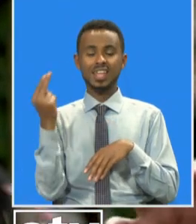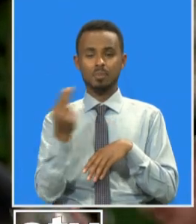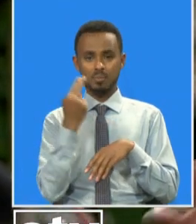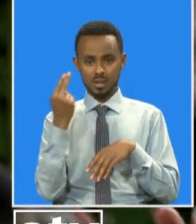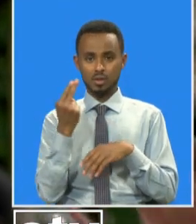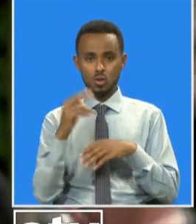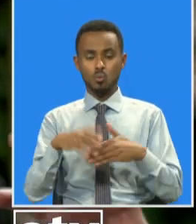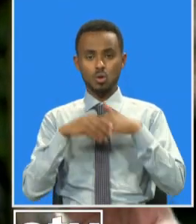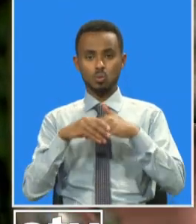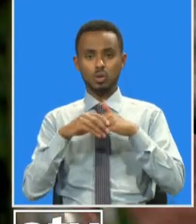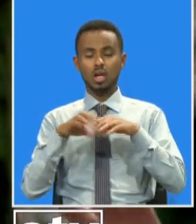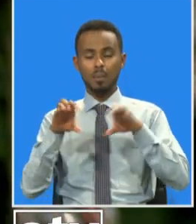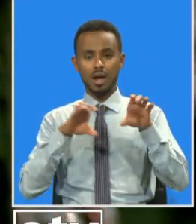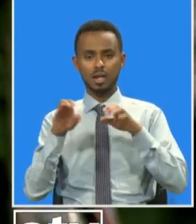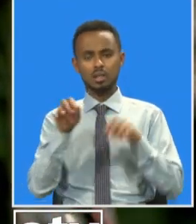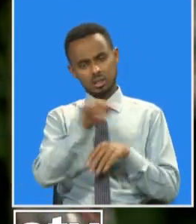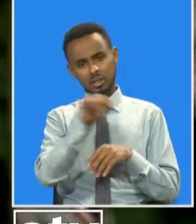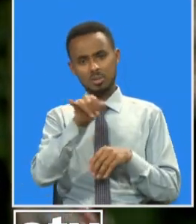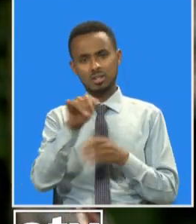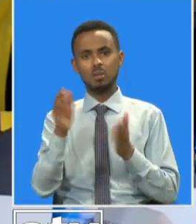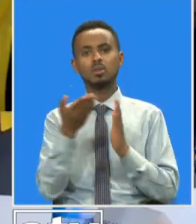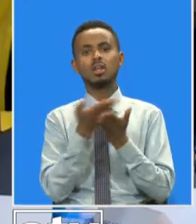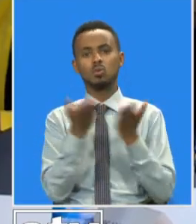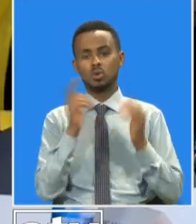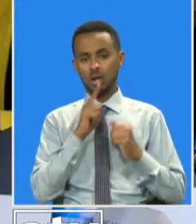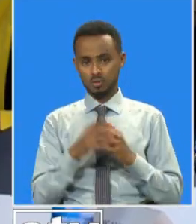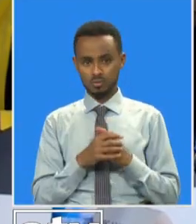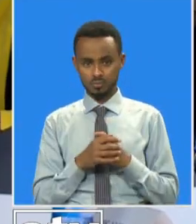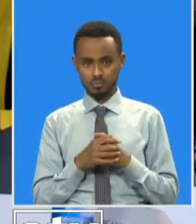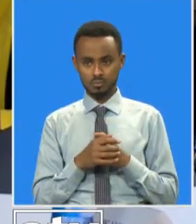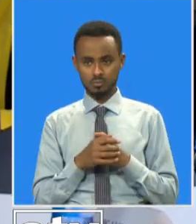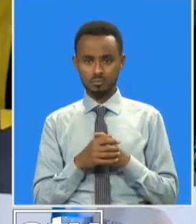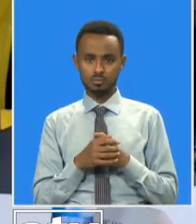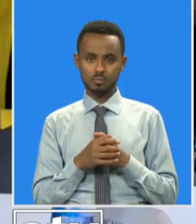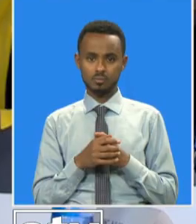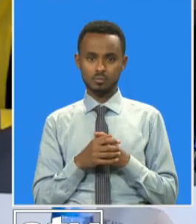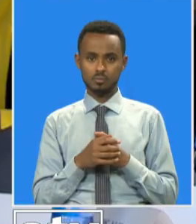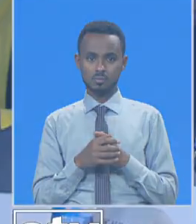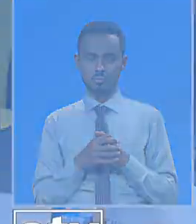ጥቅምን ፕሮሞት ከማድረግ ትይዩ የሚታይ ጉዳይ ነው።